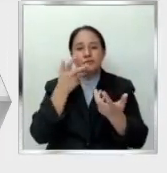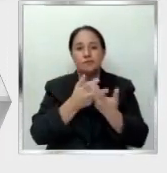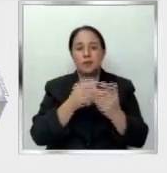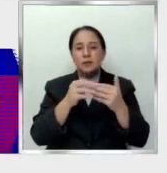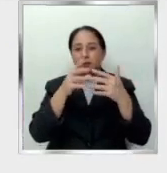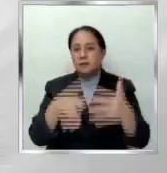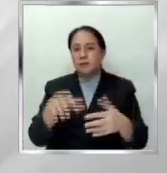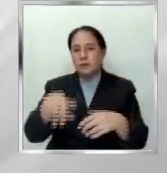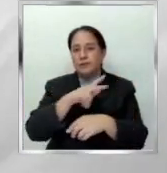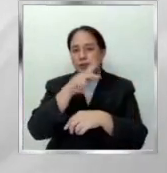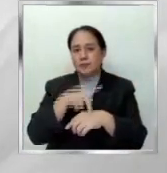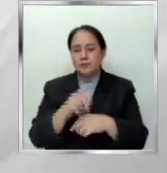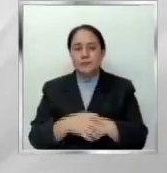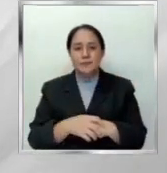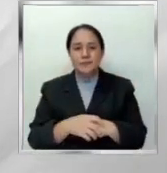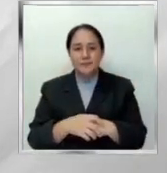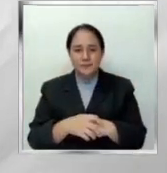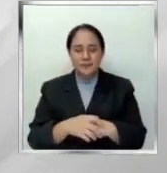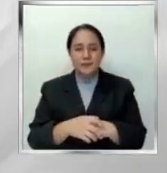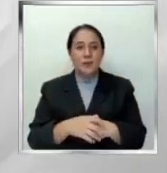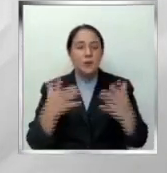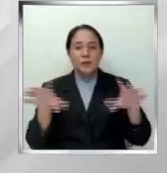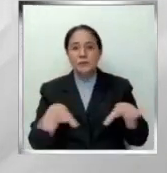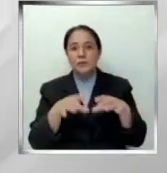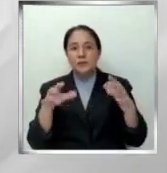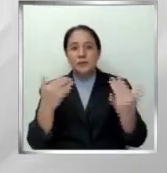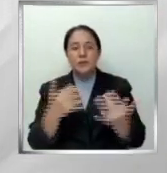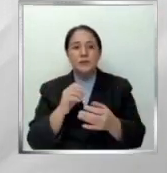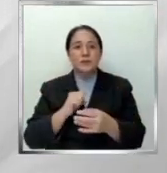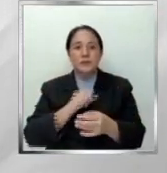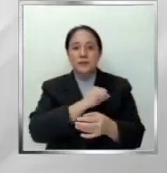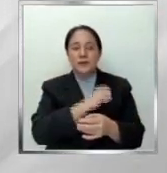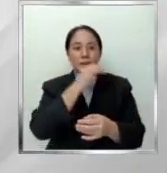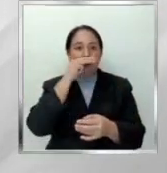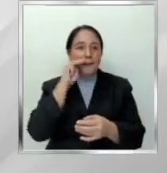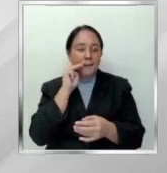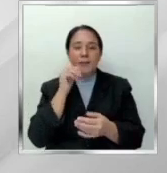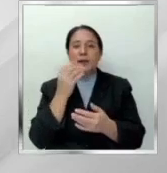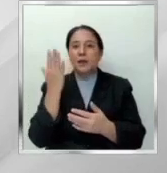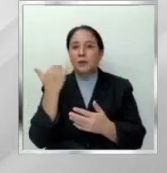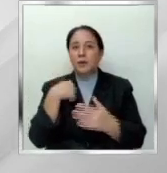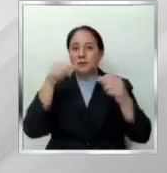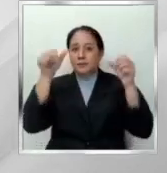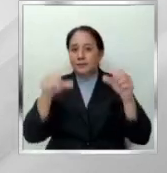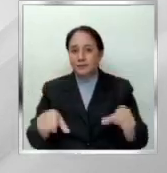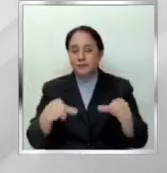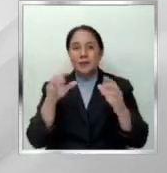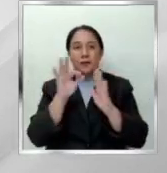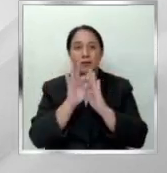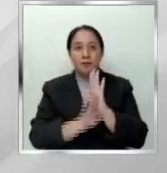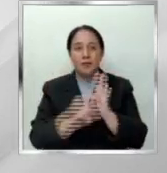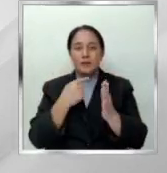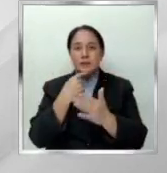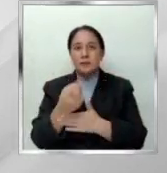bayan. Wala rin aktibidad ngayong araw si Senator Manny Pacquiao, pero sa isang Facebook post, muling sinabi ni Pacquiao na